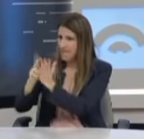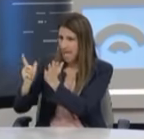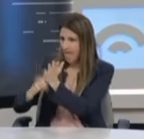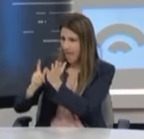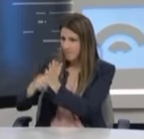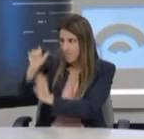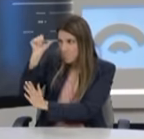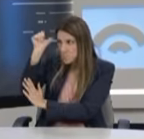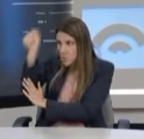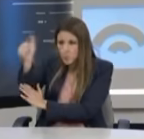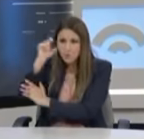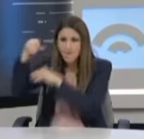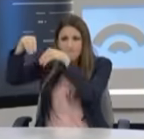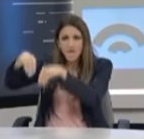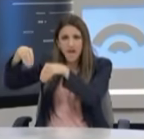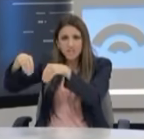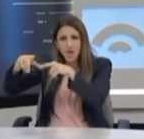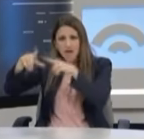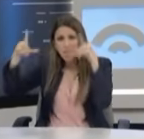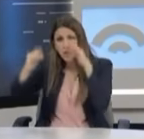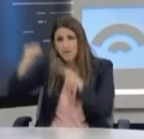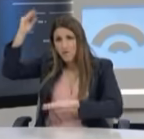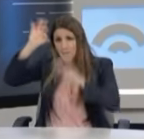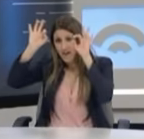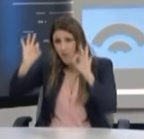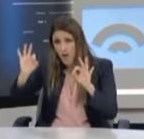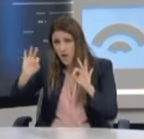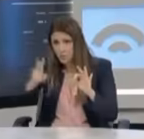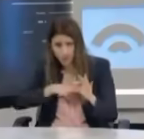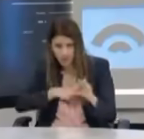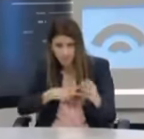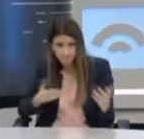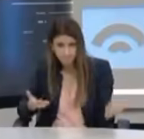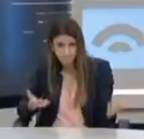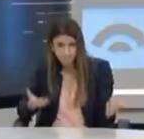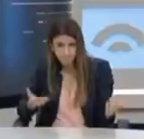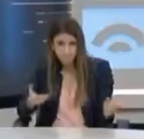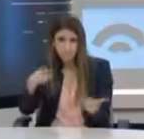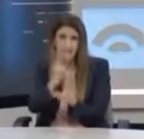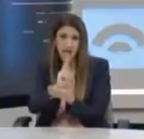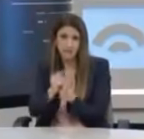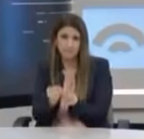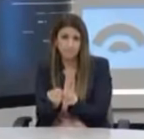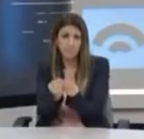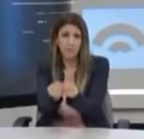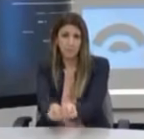να αυτοχαρακτηρίζονται ως δημοκρατία της Βόρειας Μακεδονίας? Καταθέτω.